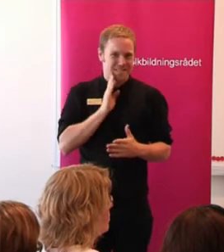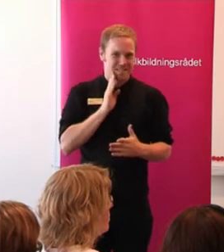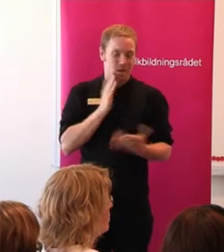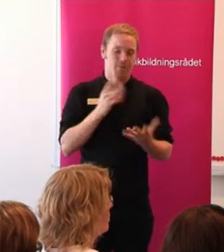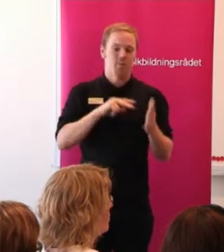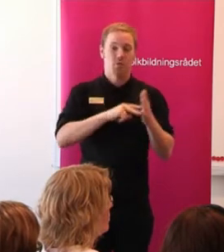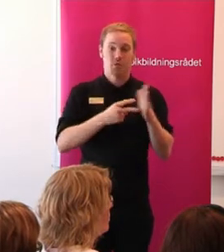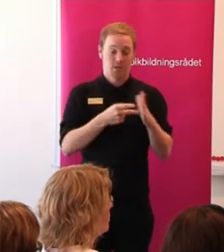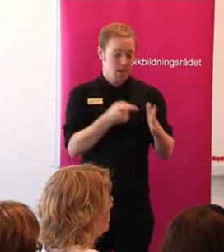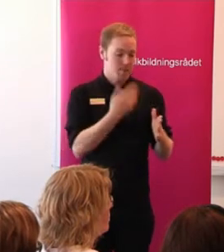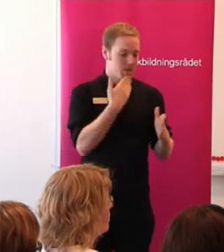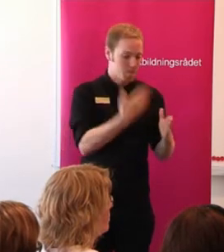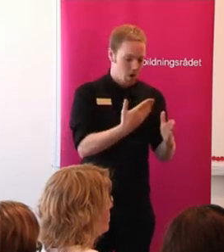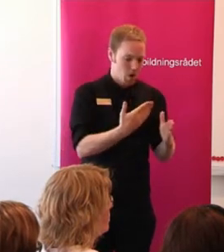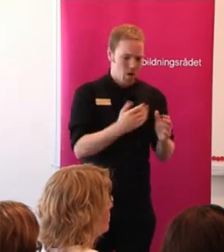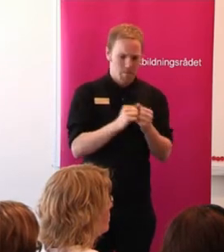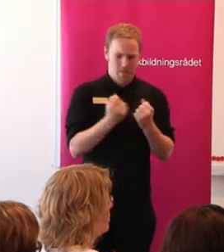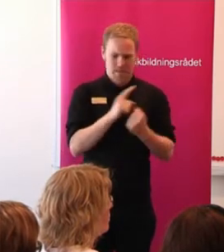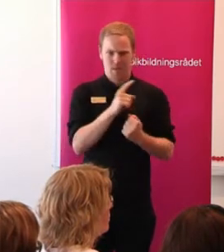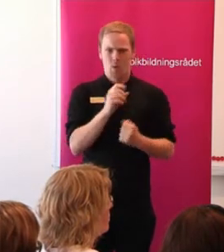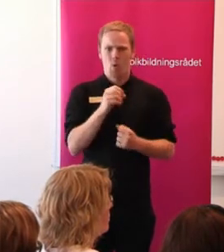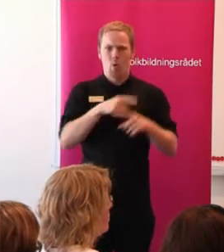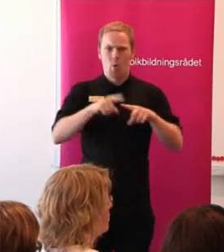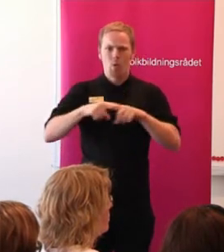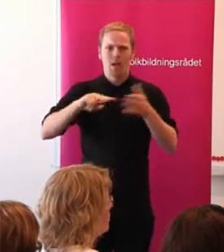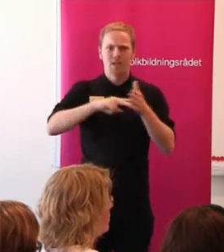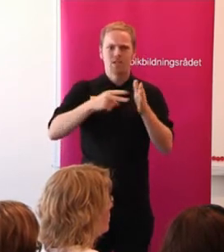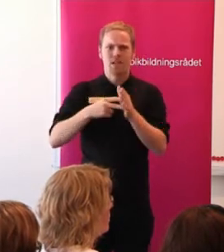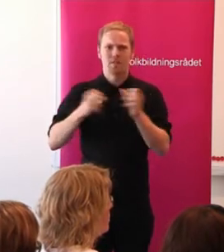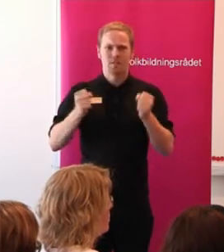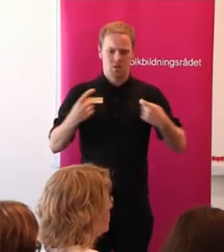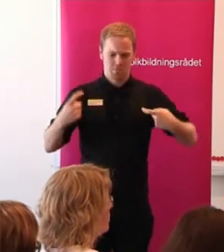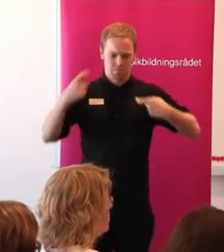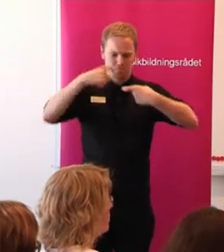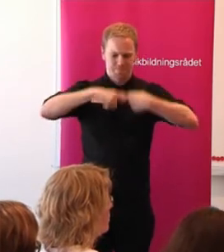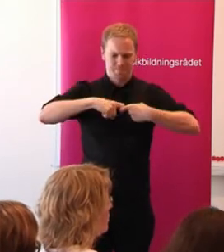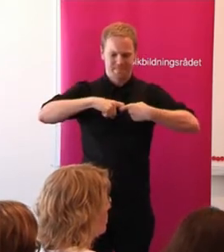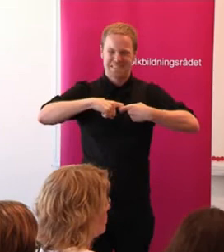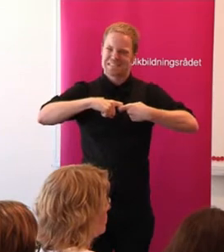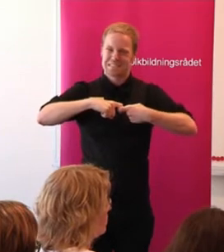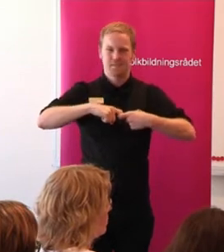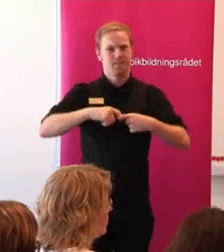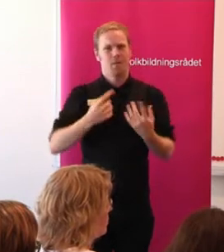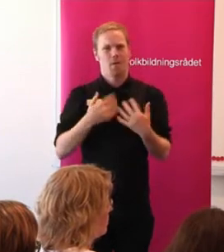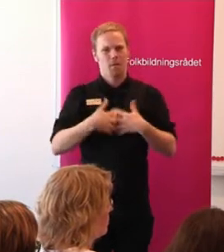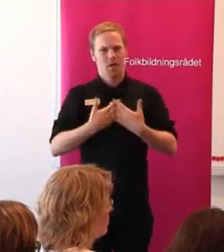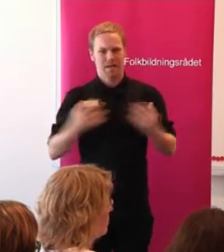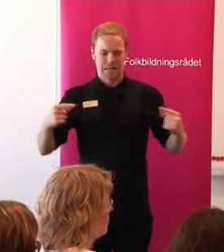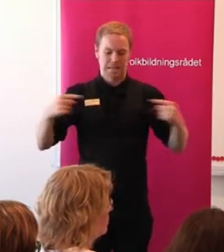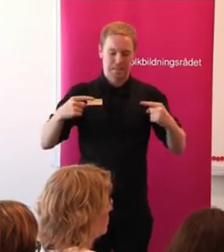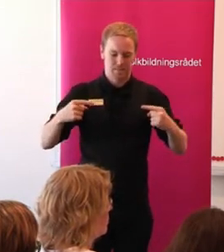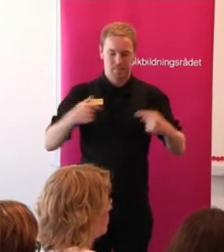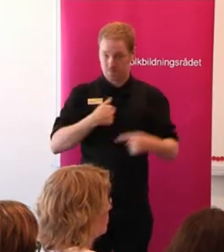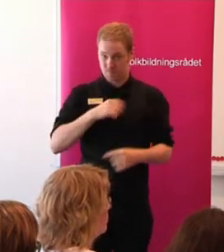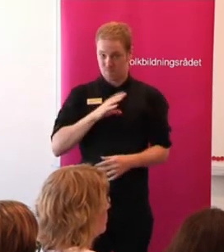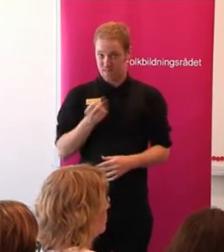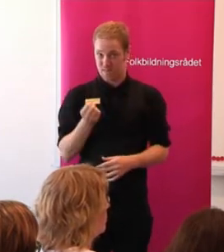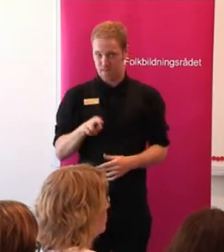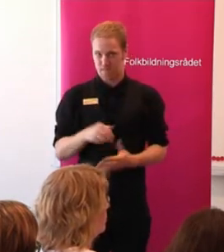bra. Men när systemen ska hänga ihop horisontellt så blir de kontraproduktiva. Och då kan jag ge ett väldigt konkret exempel.